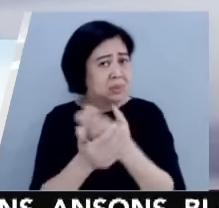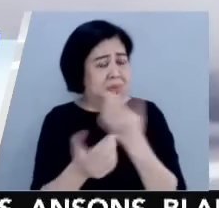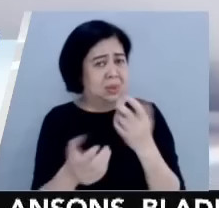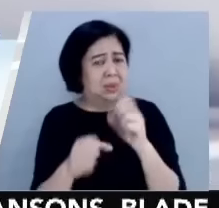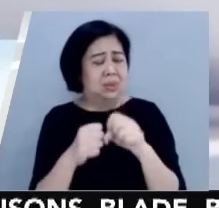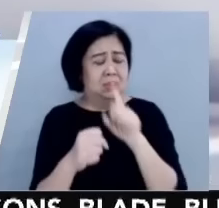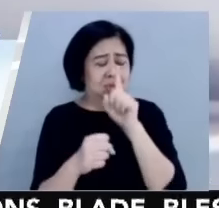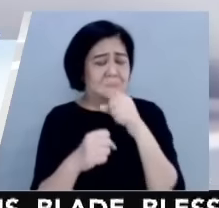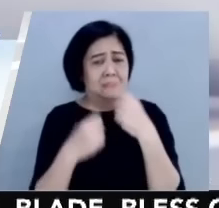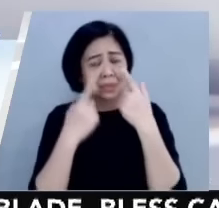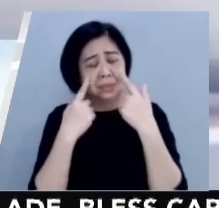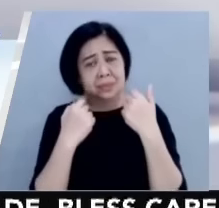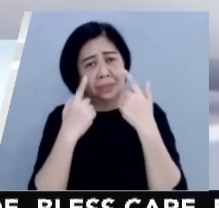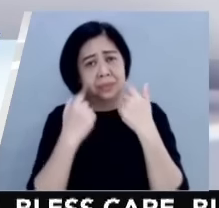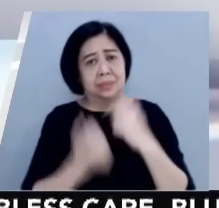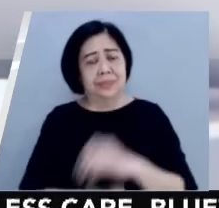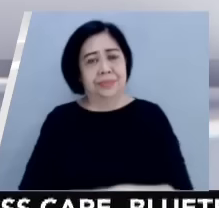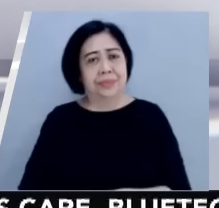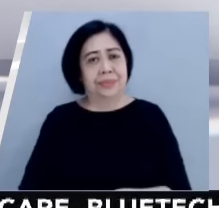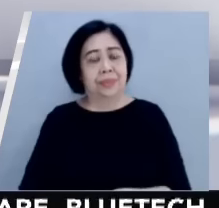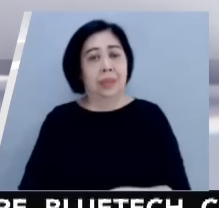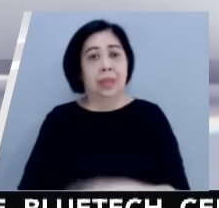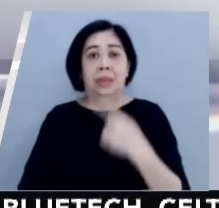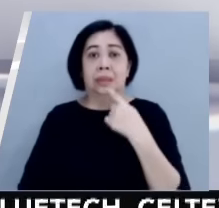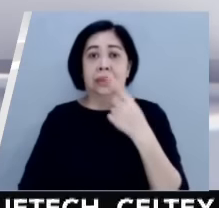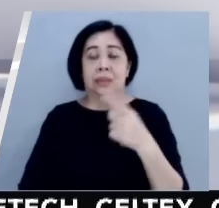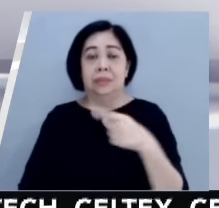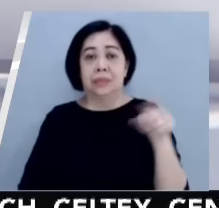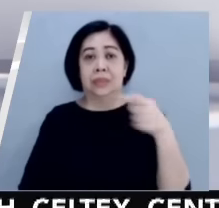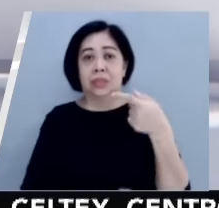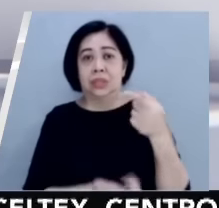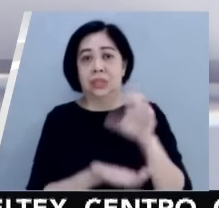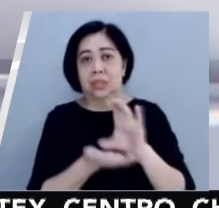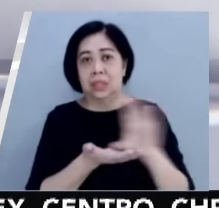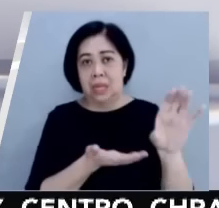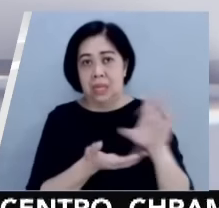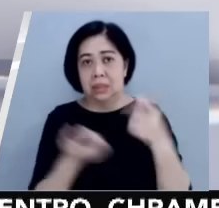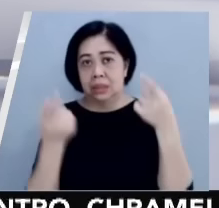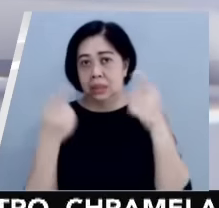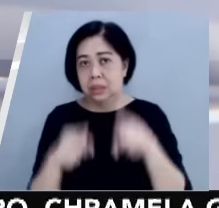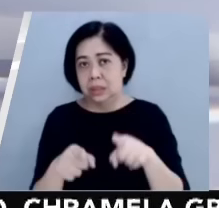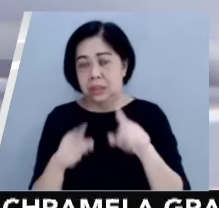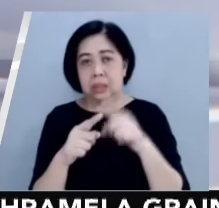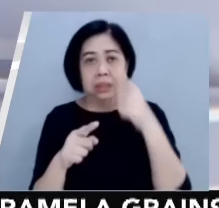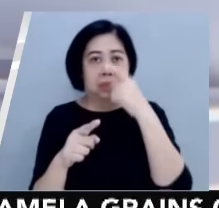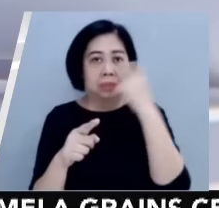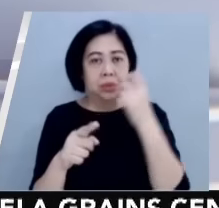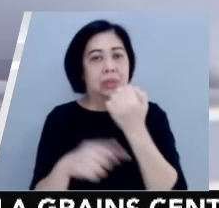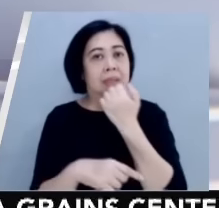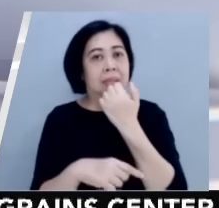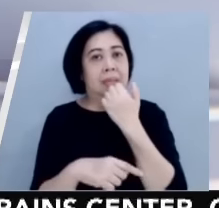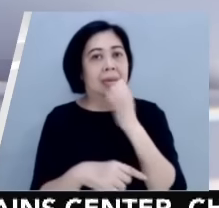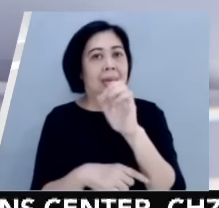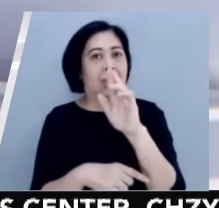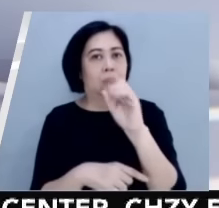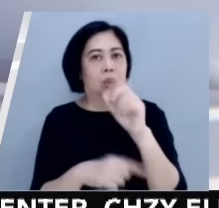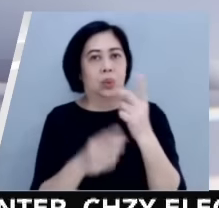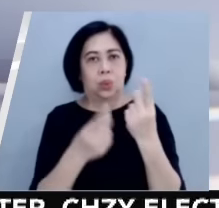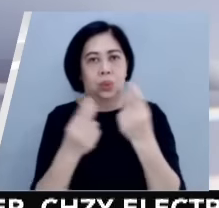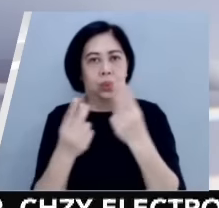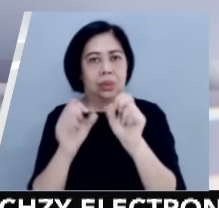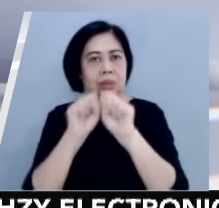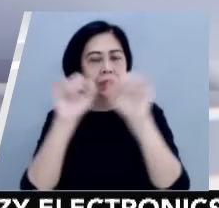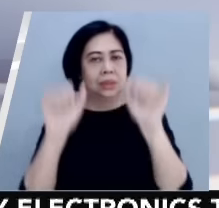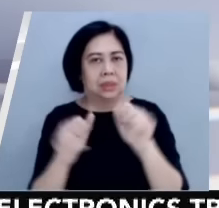lang. Sa isang pahayag, sinabi ng GCash na ang nangyari ay dahil sa errors sa isinasagawa nilang system